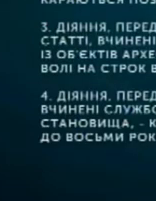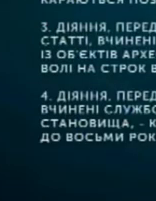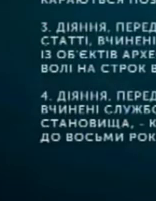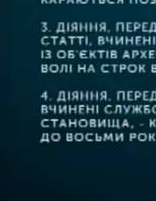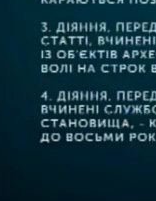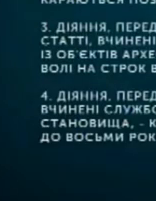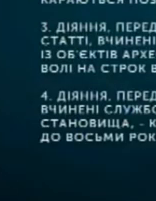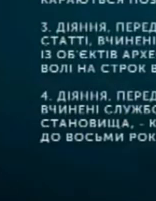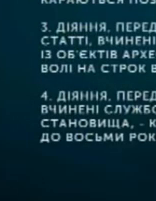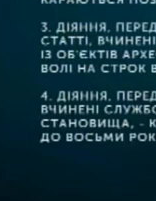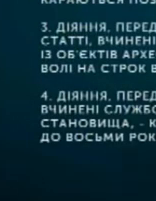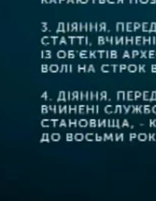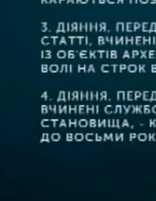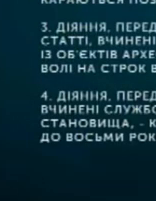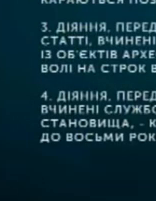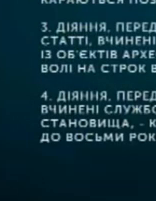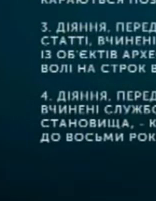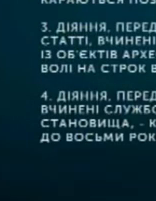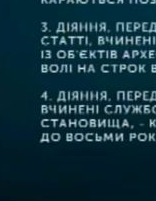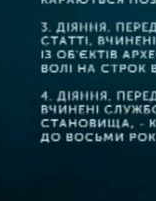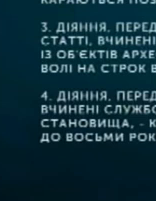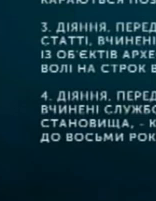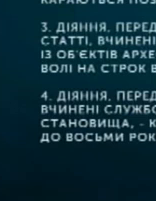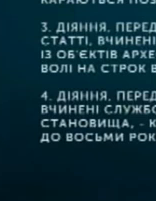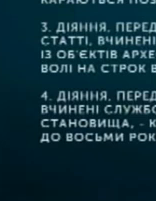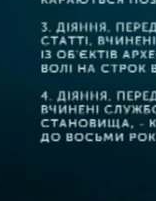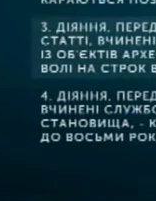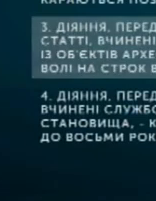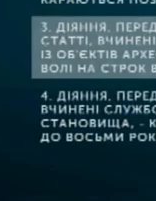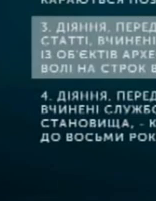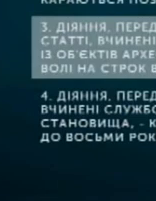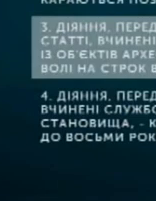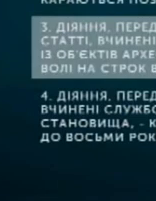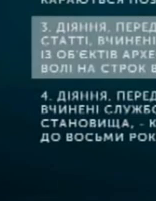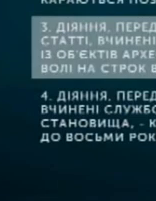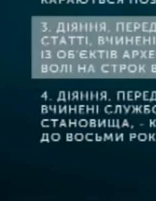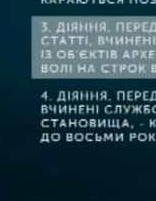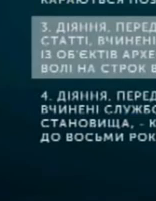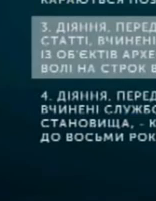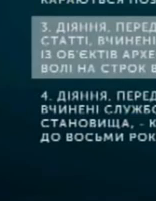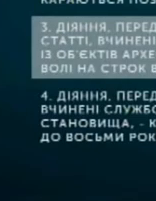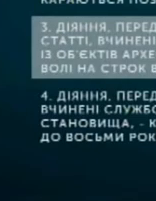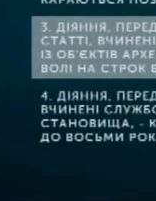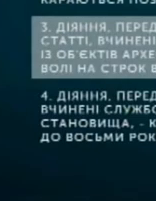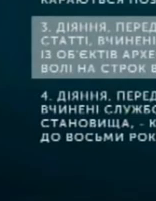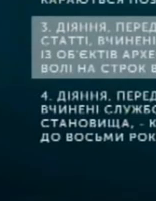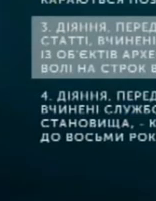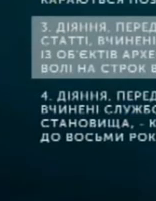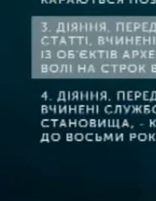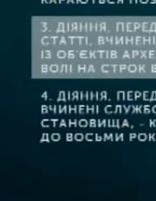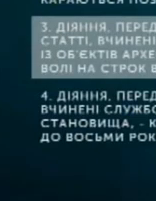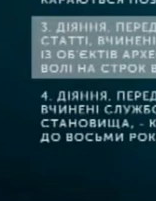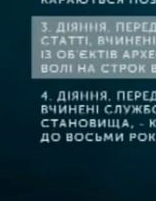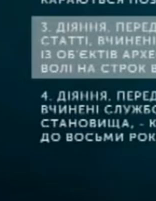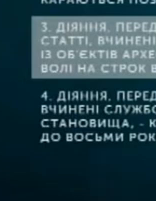мінімумів доходів громадян або позбавленням волі на строк до 3 років. Діяння, передбачені частинами 1 або 2